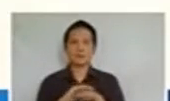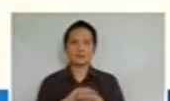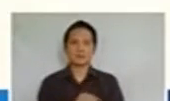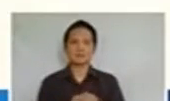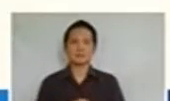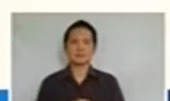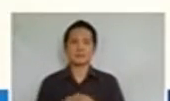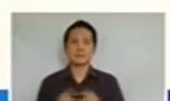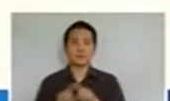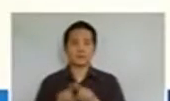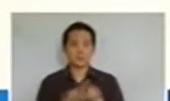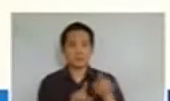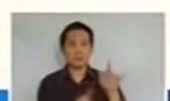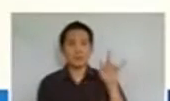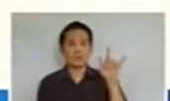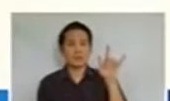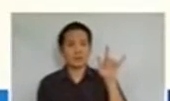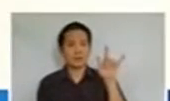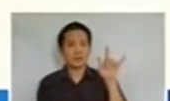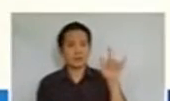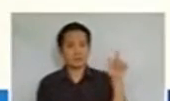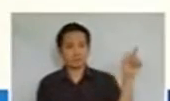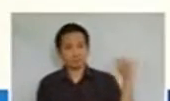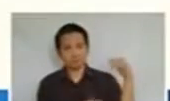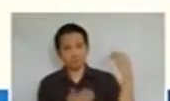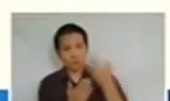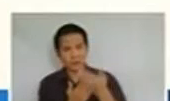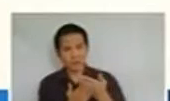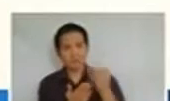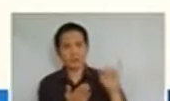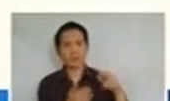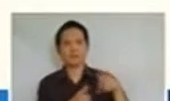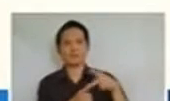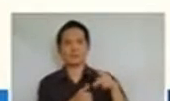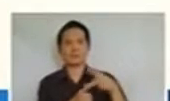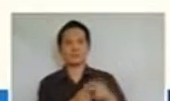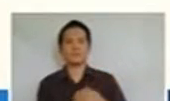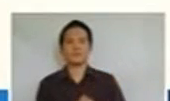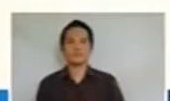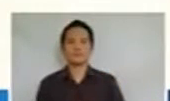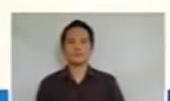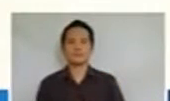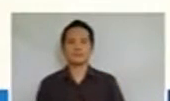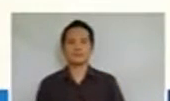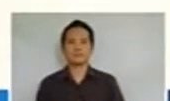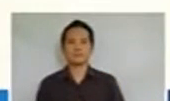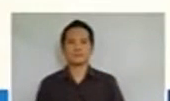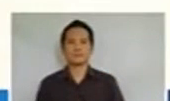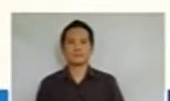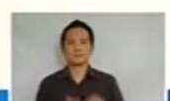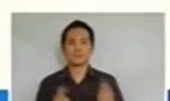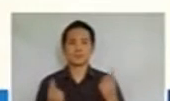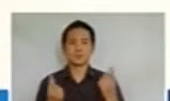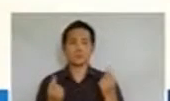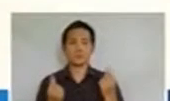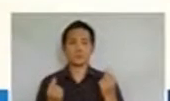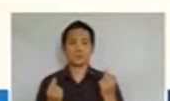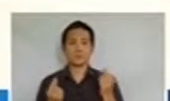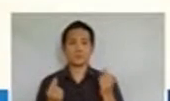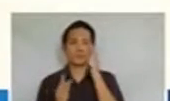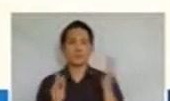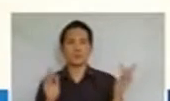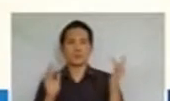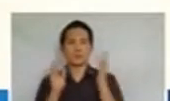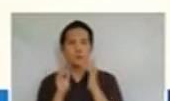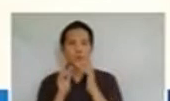ng COVID-19 dito sa Davao Region. Kaya umakyat na sa 488 na confirmed COVID-19 cases ang natala